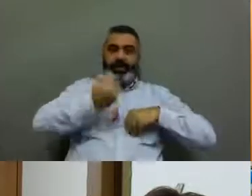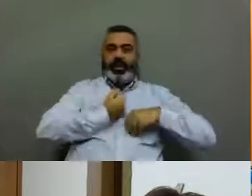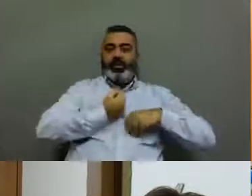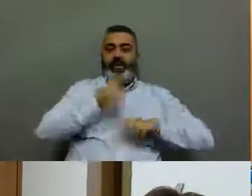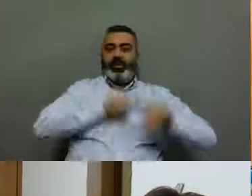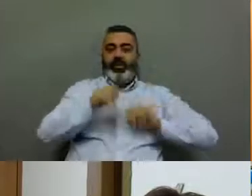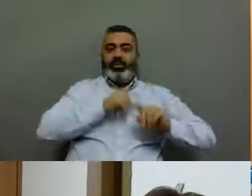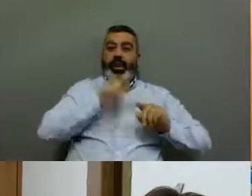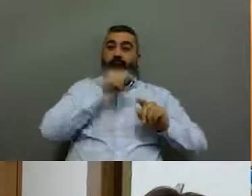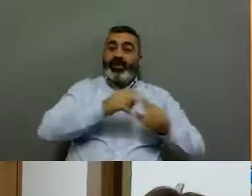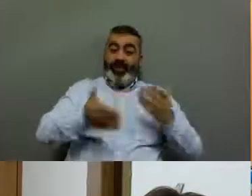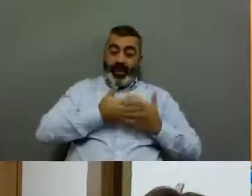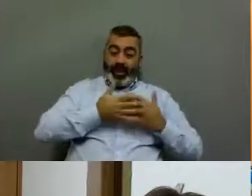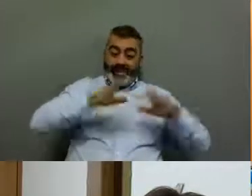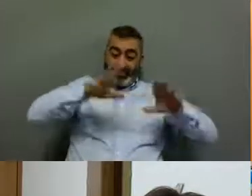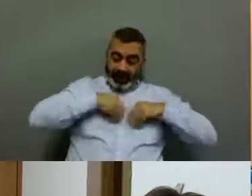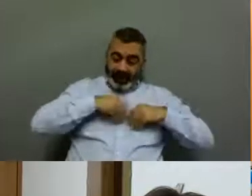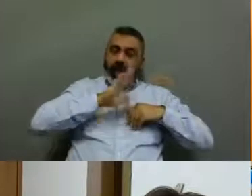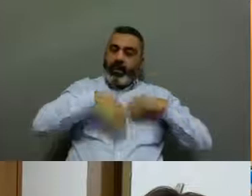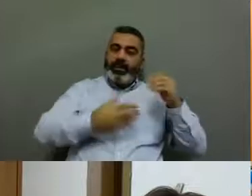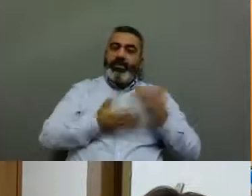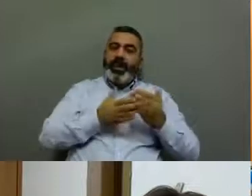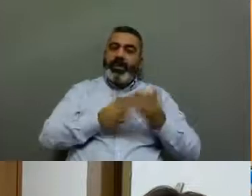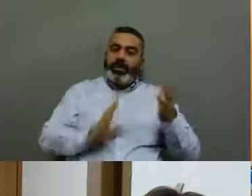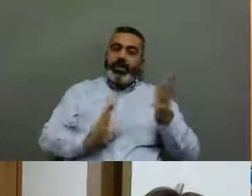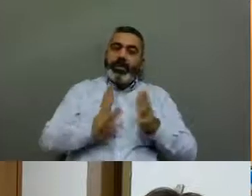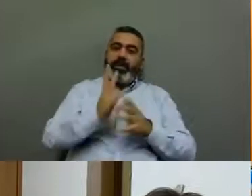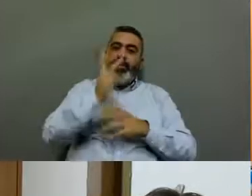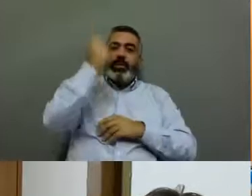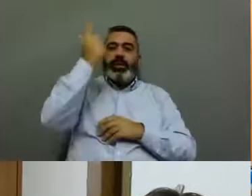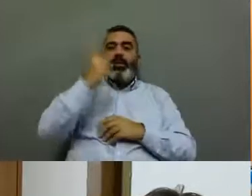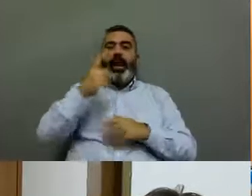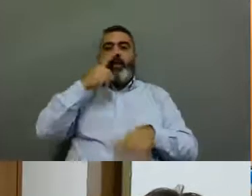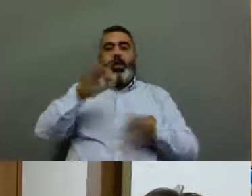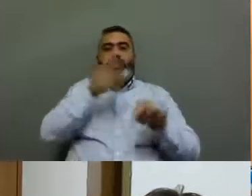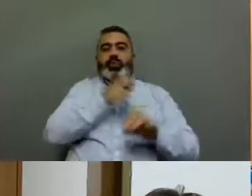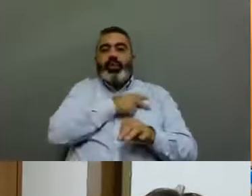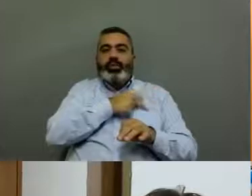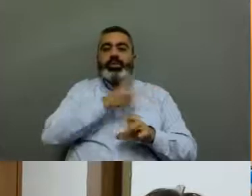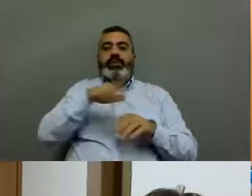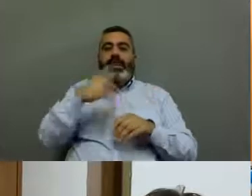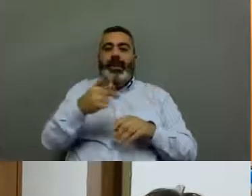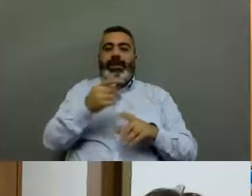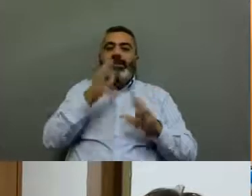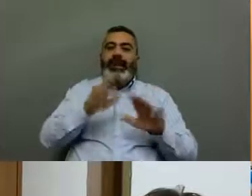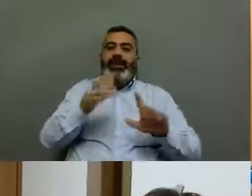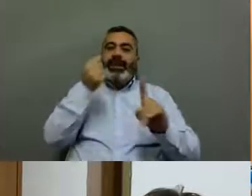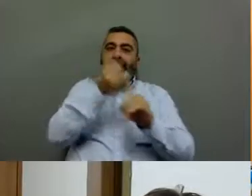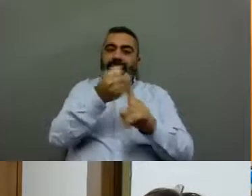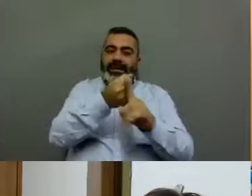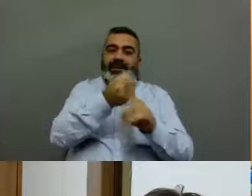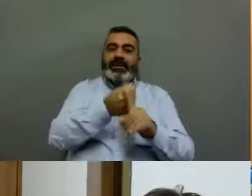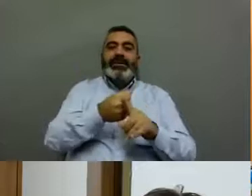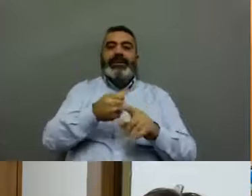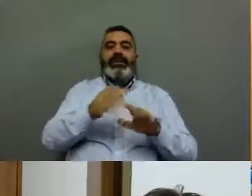μια αυτοπραγμάτωση, αν θέλετε, επιλογικά του ατόμου και τελικά σε μια εκπροσώπηση αυτού και της